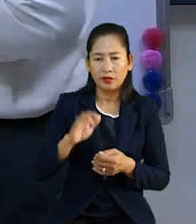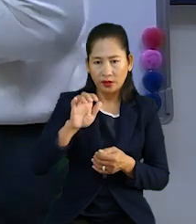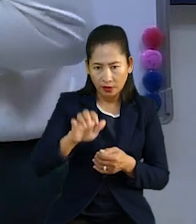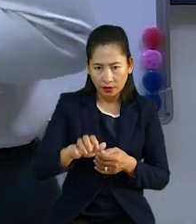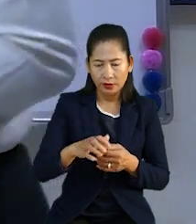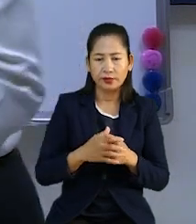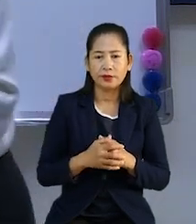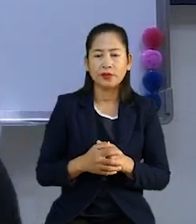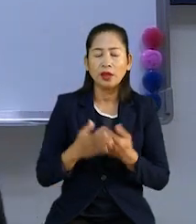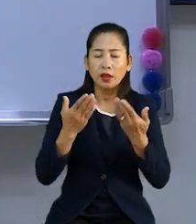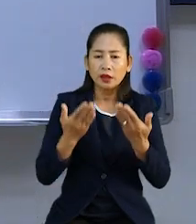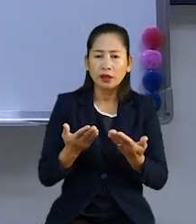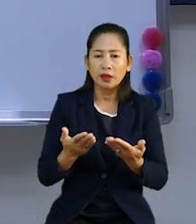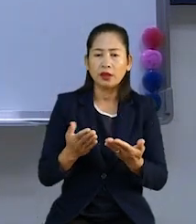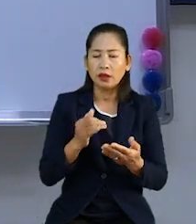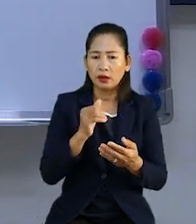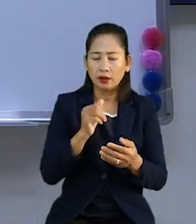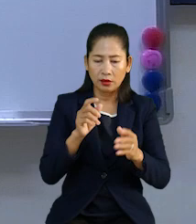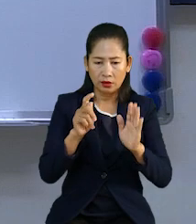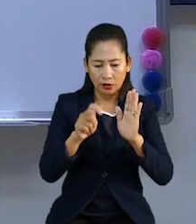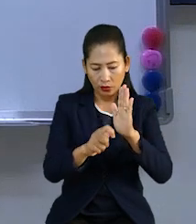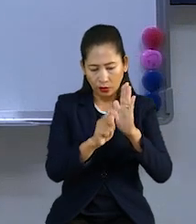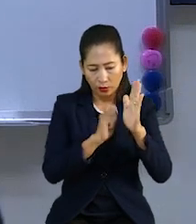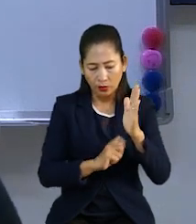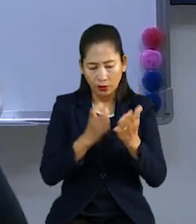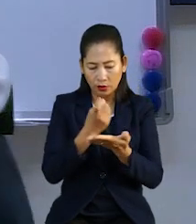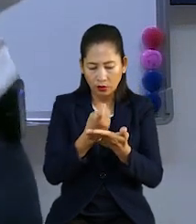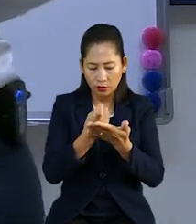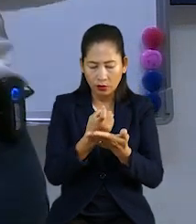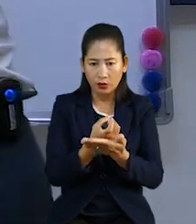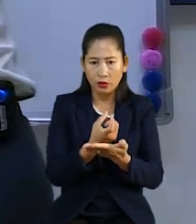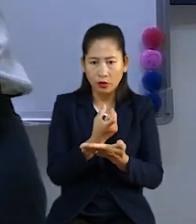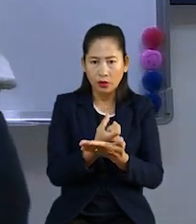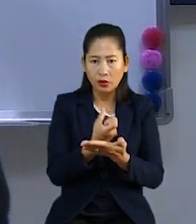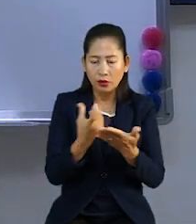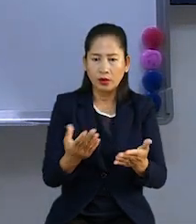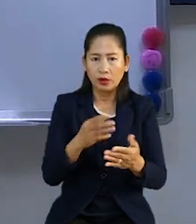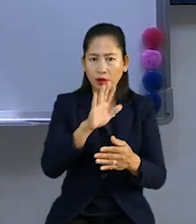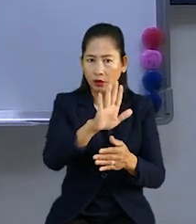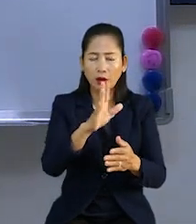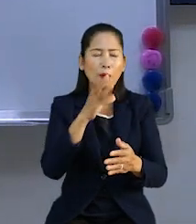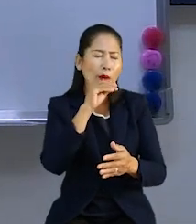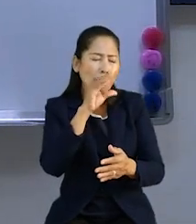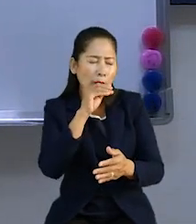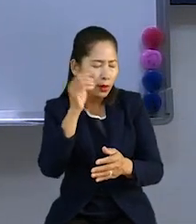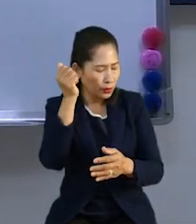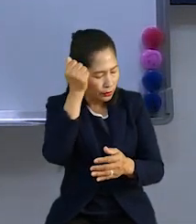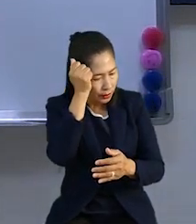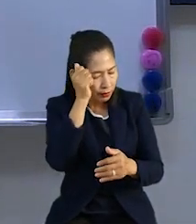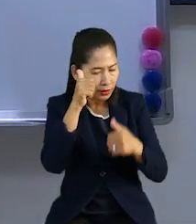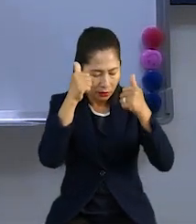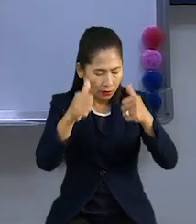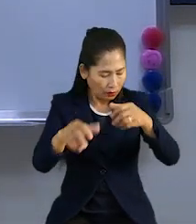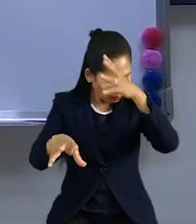chà nếu cứ chia rụp bổ mồn đối chứ này xong con thì ngọt nế tuần tên nhảy bàn chạm phòng là con á